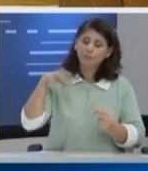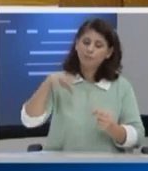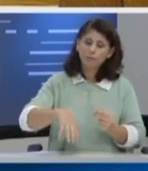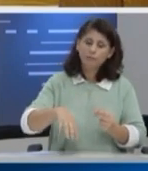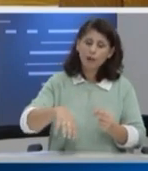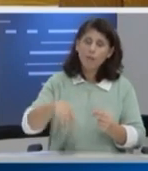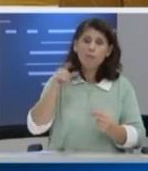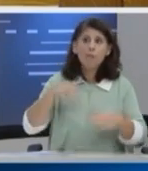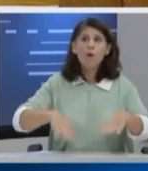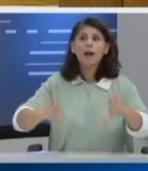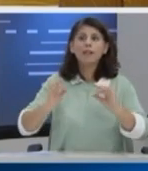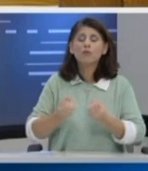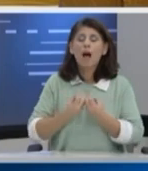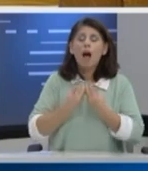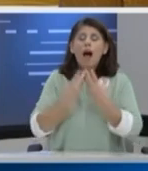βγαίνουν οι πρώτοι ανθοί.